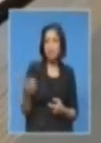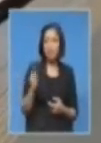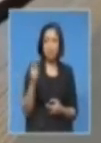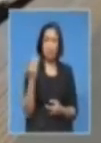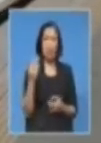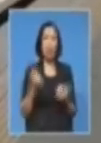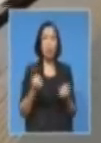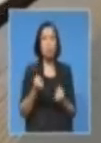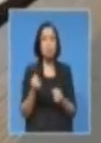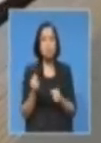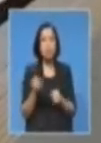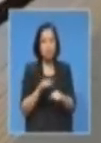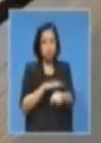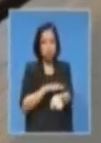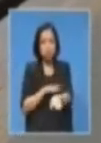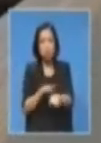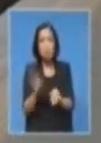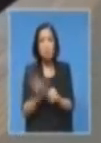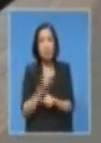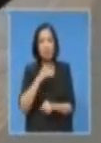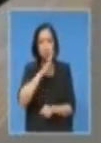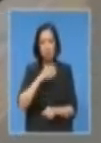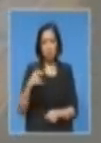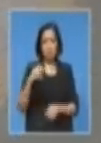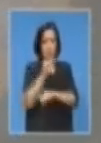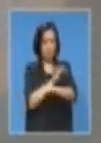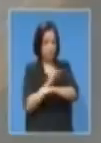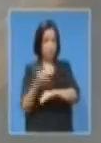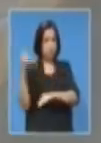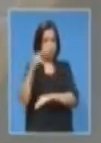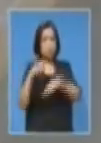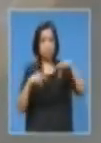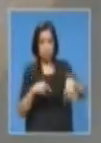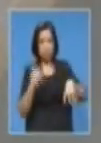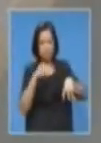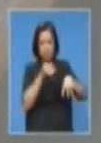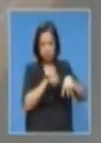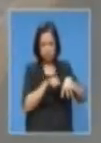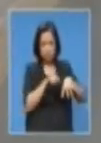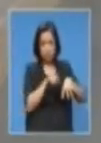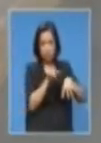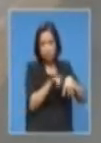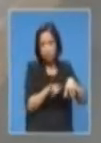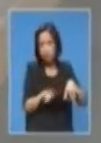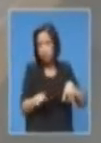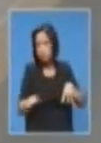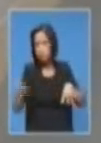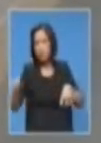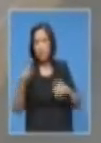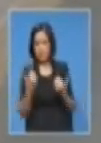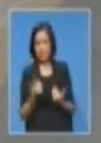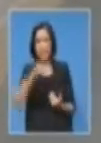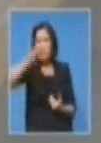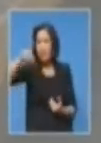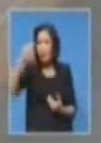เดินทางระหว่างชานเมืองไม่ใช่เฉพาะที่สุวรรณภูมินี่ใช้มากนะครับเพราะฉะนั้นขณะนี้ก็เร่งรัดในเรื่องของการจัดหาขบวนรถเพิ่มเติมนะ